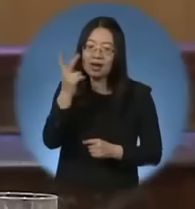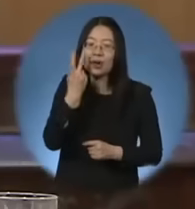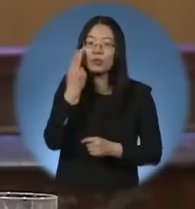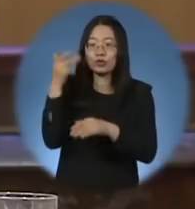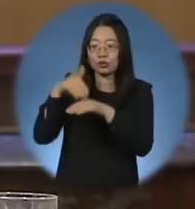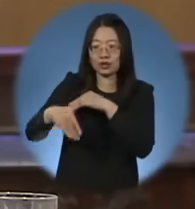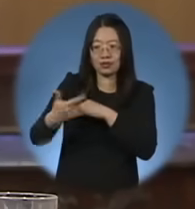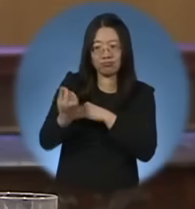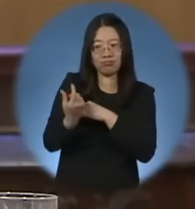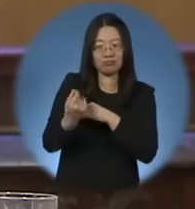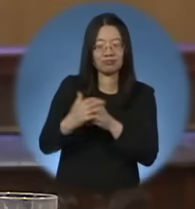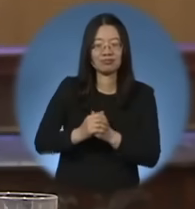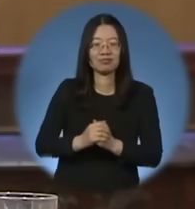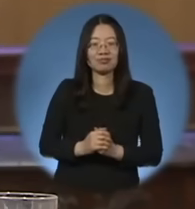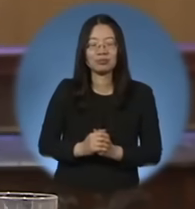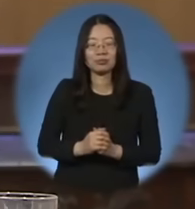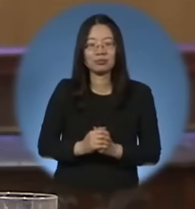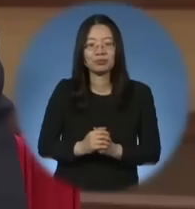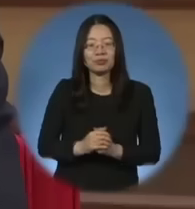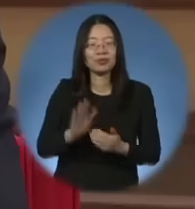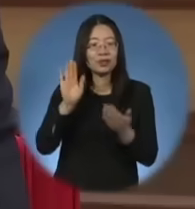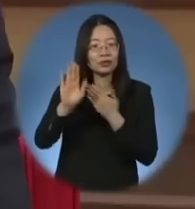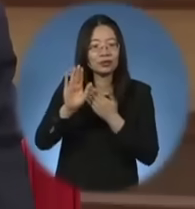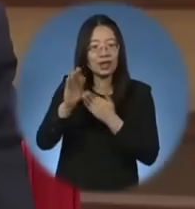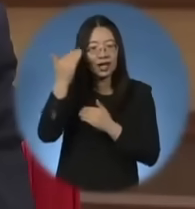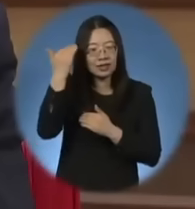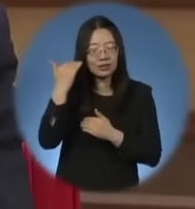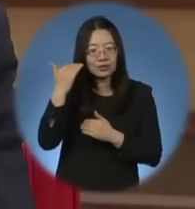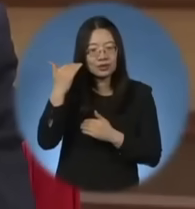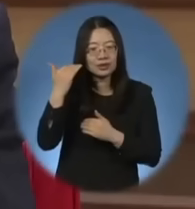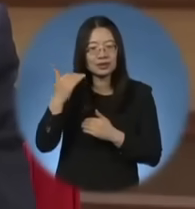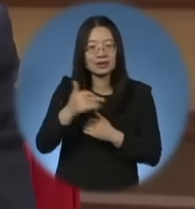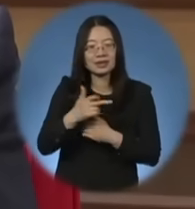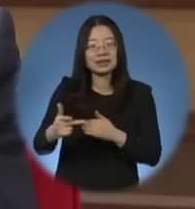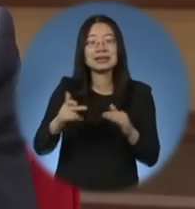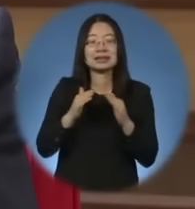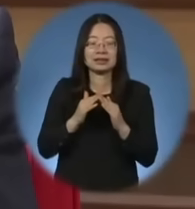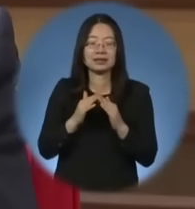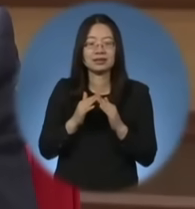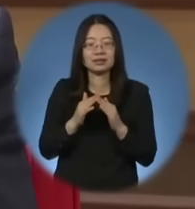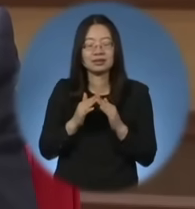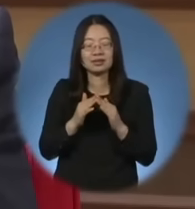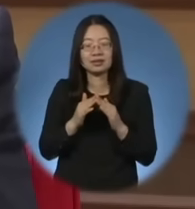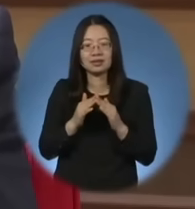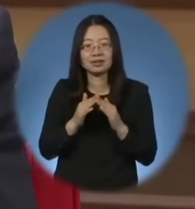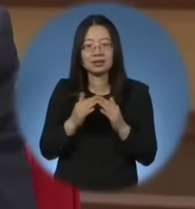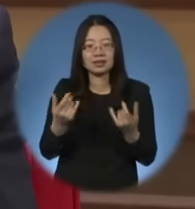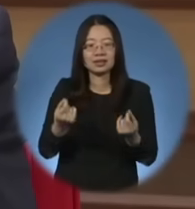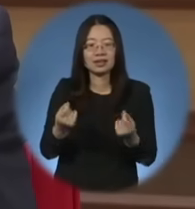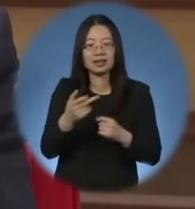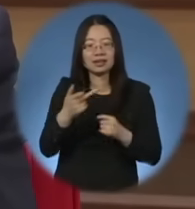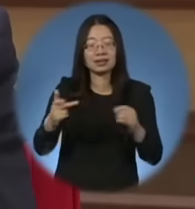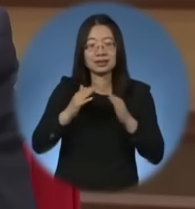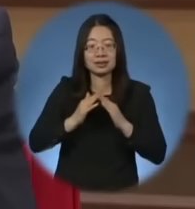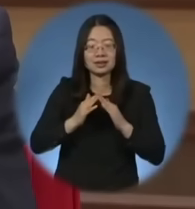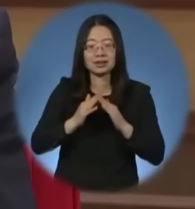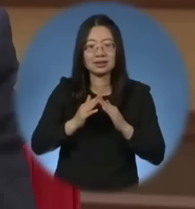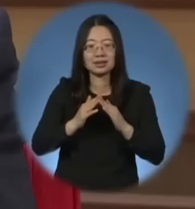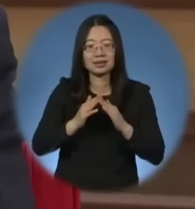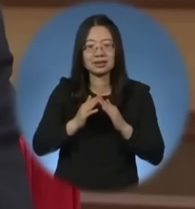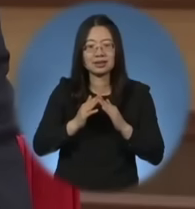완전 미국 식이군요 그러니까요 근데 그 후로는 한국에는이 큰 집네네 이렇게 큰